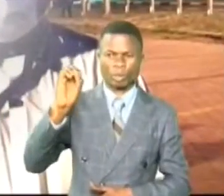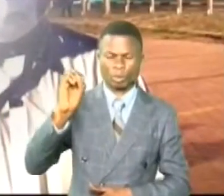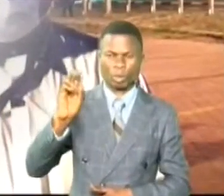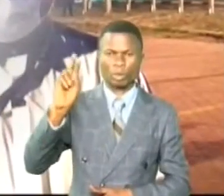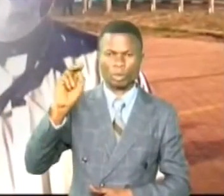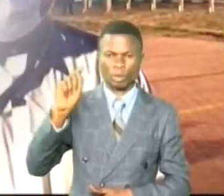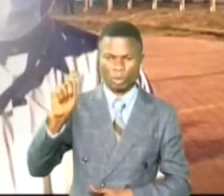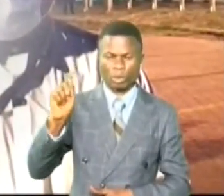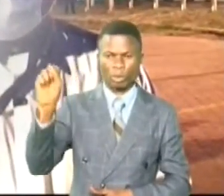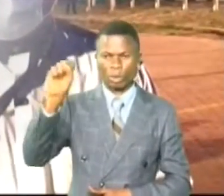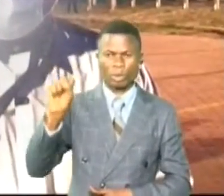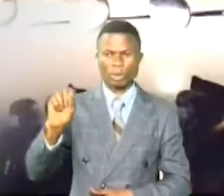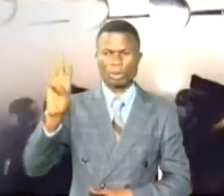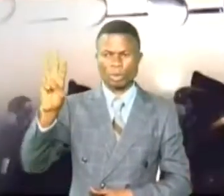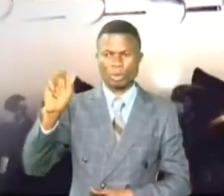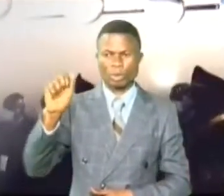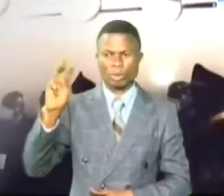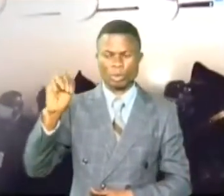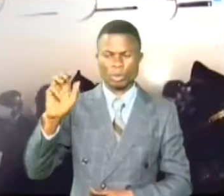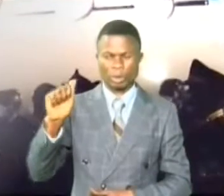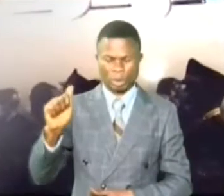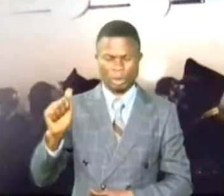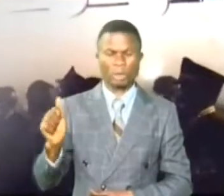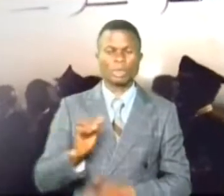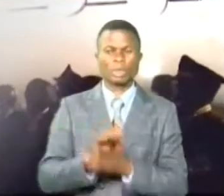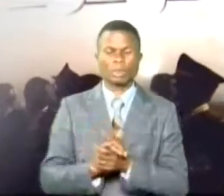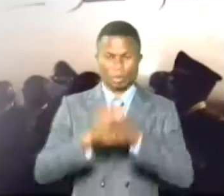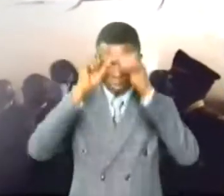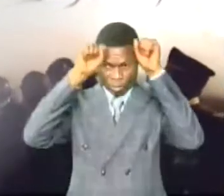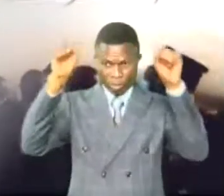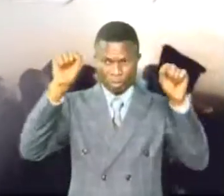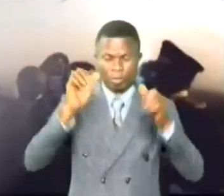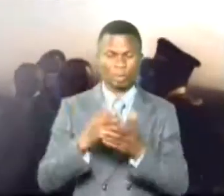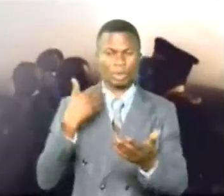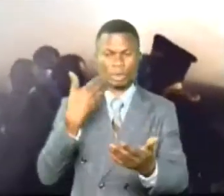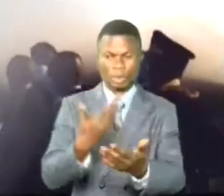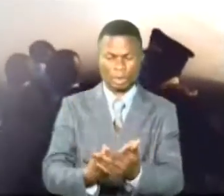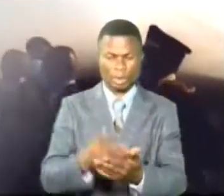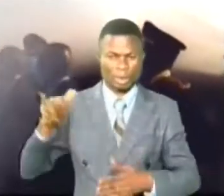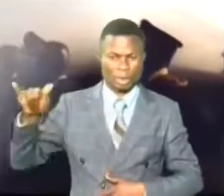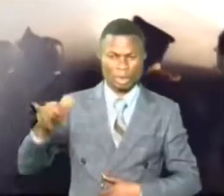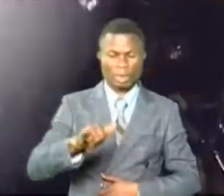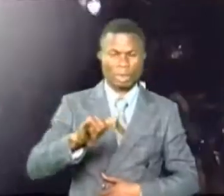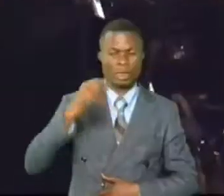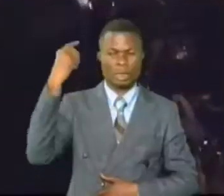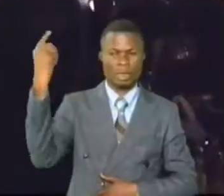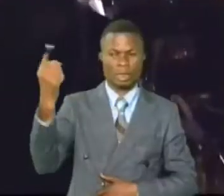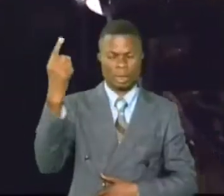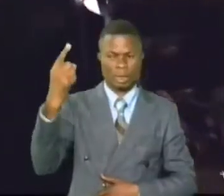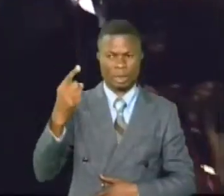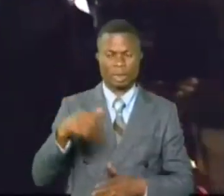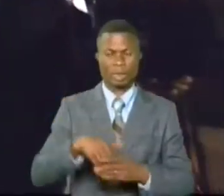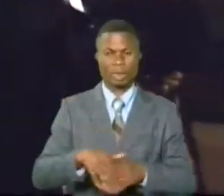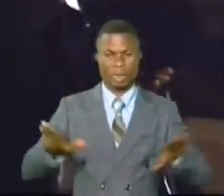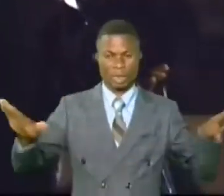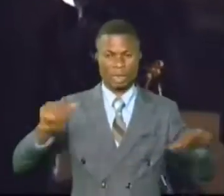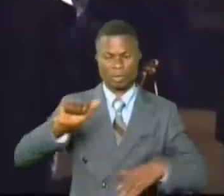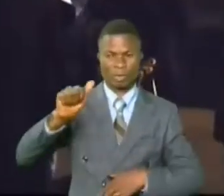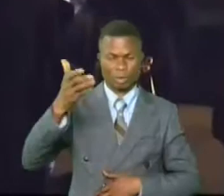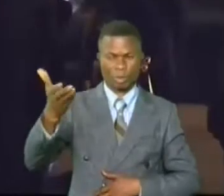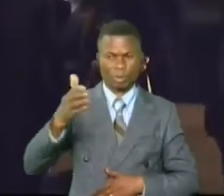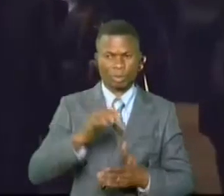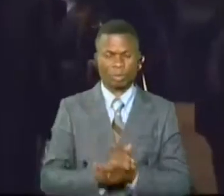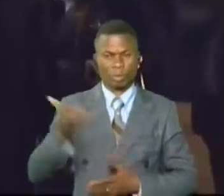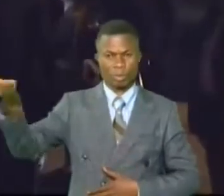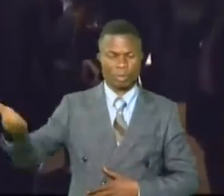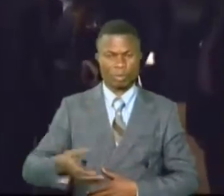en milieu des nuits que le chef de l'État, Félix-Antoine Tshisekedi Tshilombo, est arrivé à l'aéroport international Sir Sere Tshekama de Gaborone.